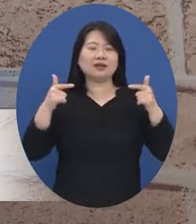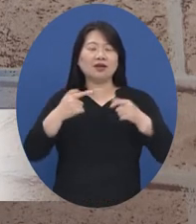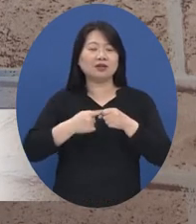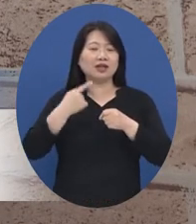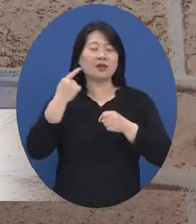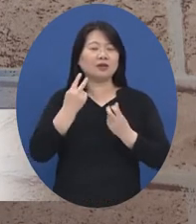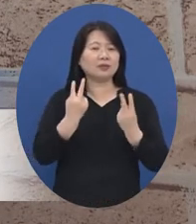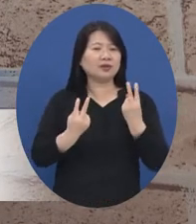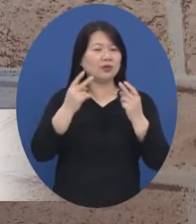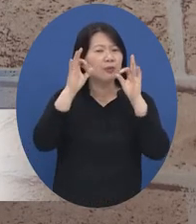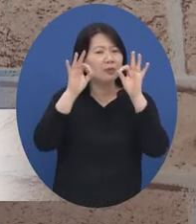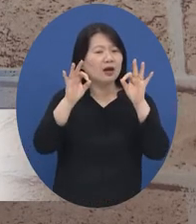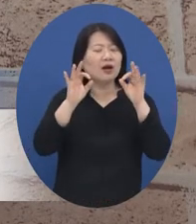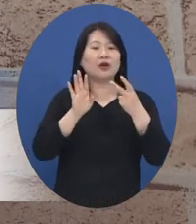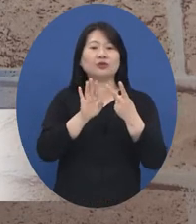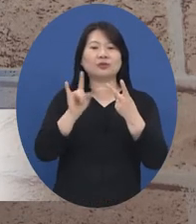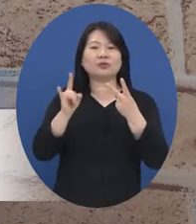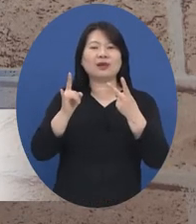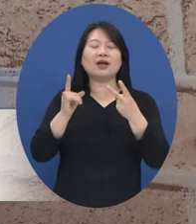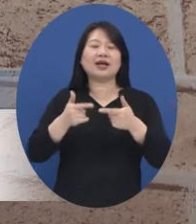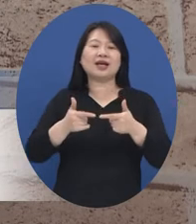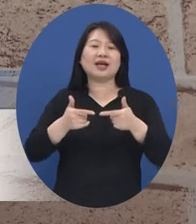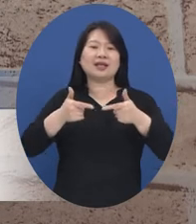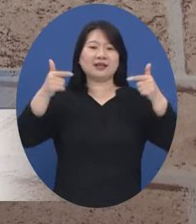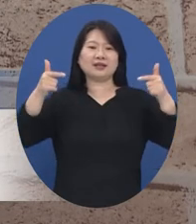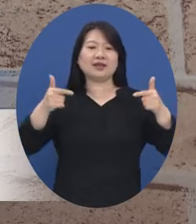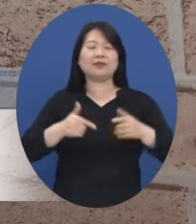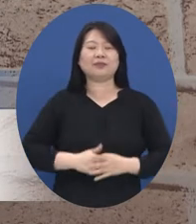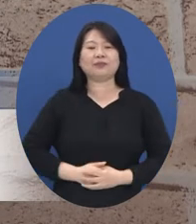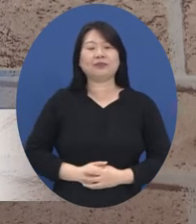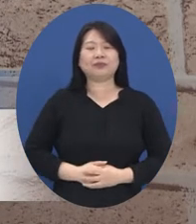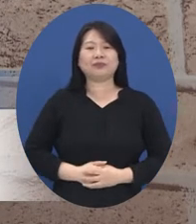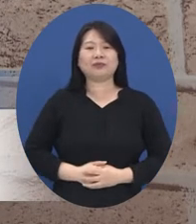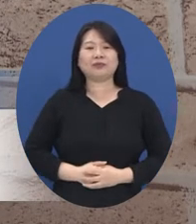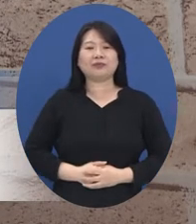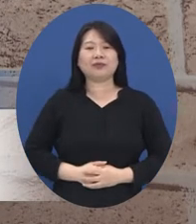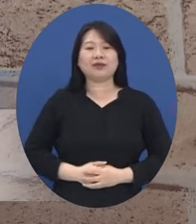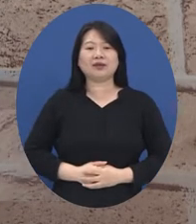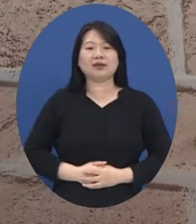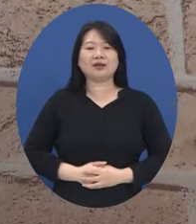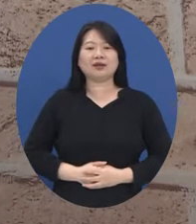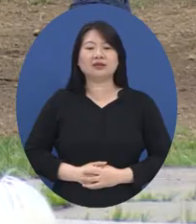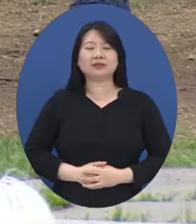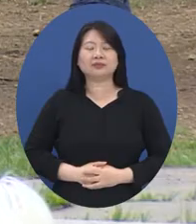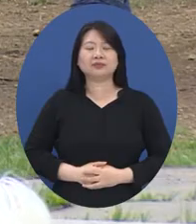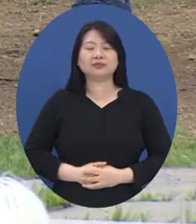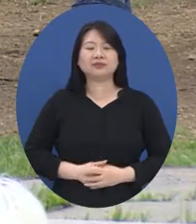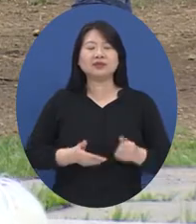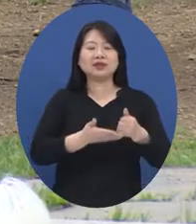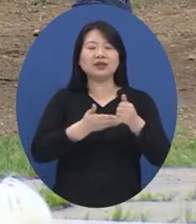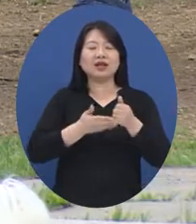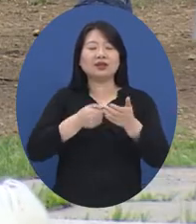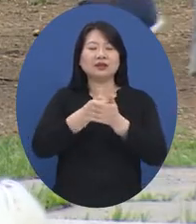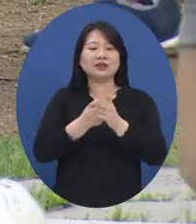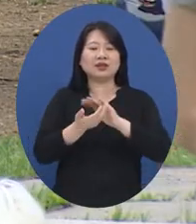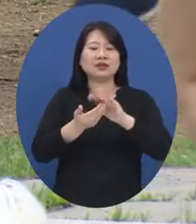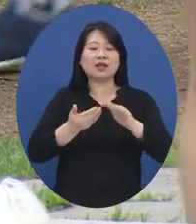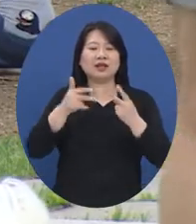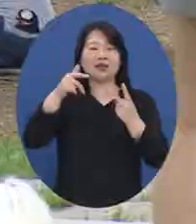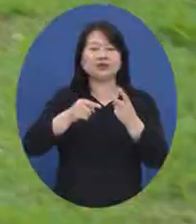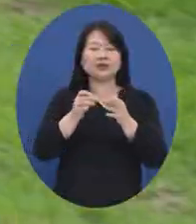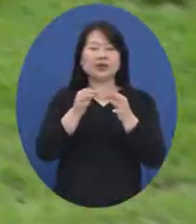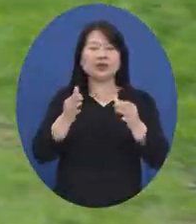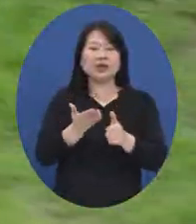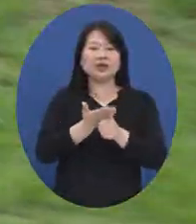년이란 교를 해봤을 때 2배 인상 눈은 것으로 저희가 분석이 되고 있거든요 입양 1 결정하기 전